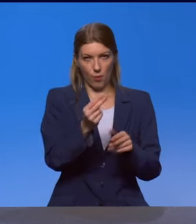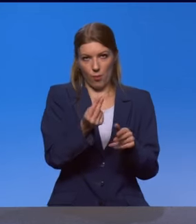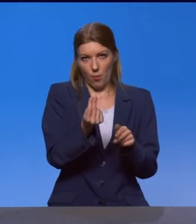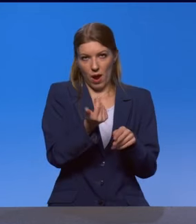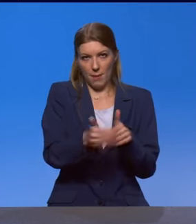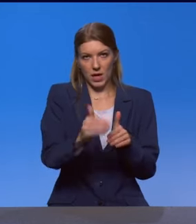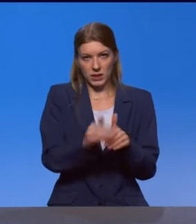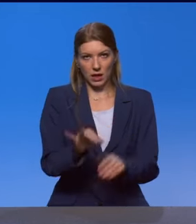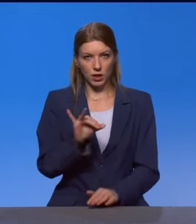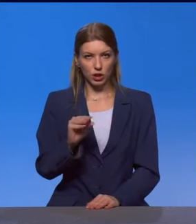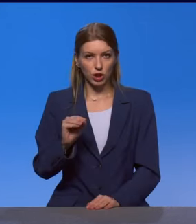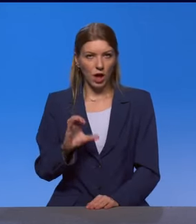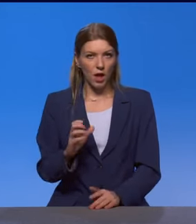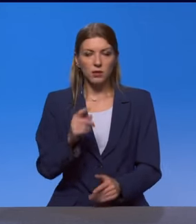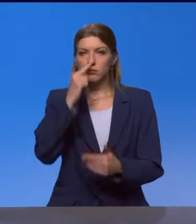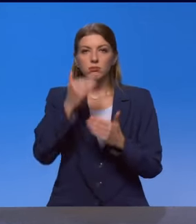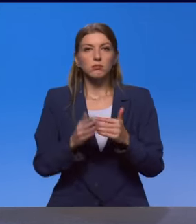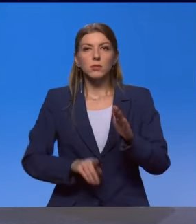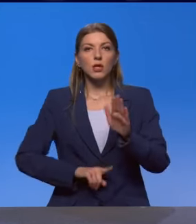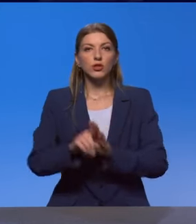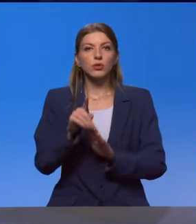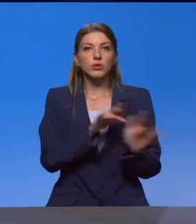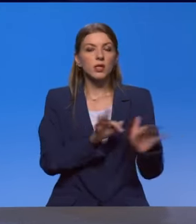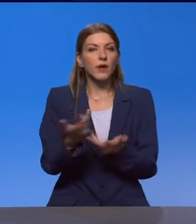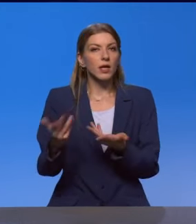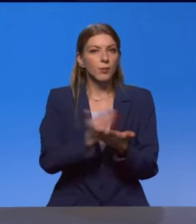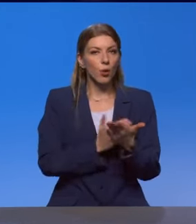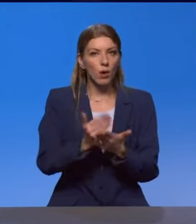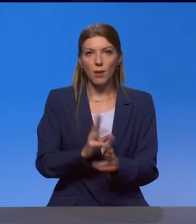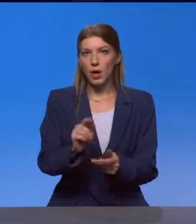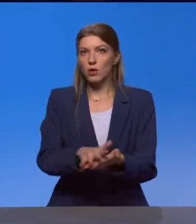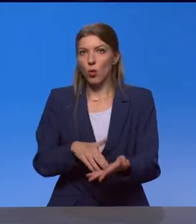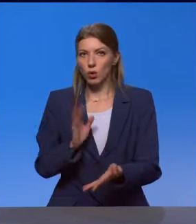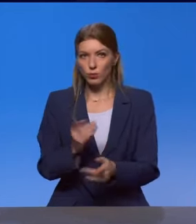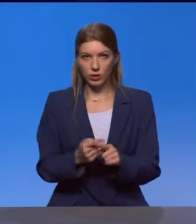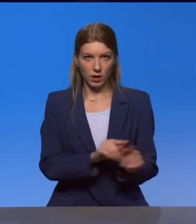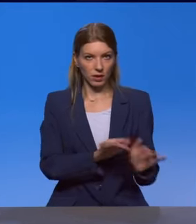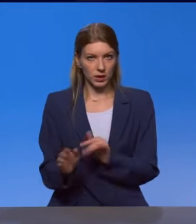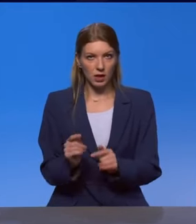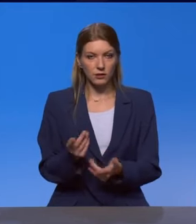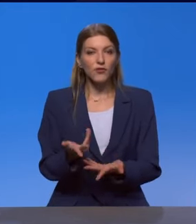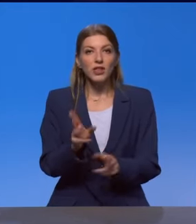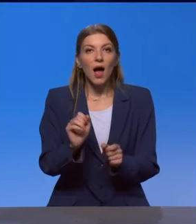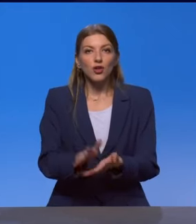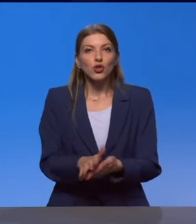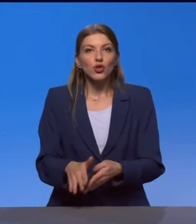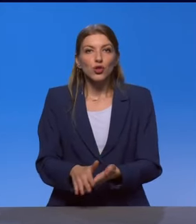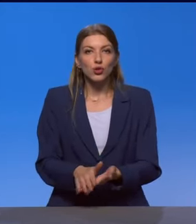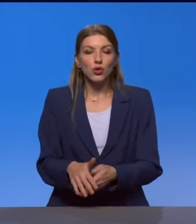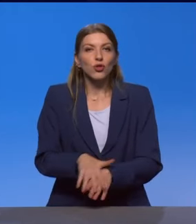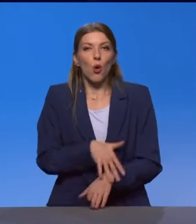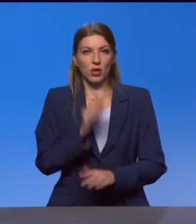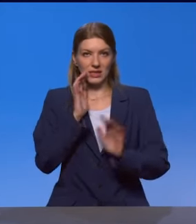Какие программы и как будут дальше действовать? Многих волнует, долго ли с нами еще такая ипотека? Ну, знаете, сейчас